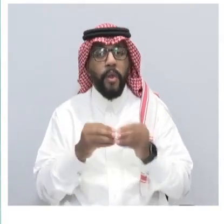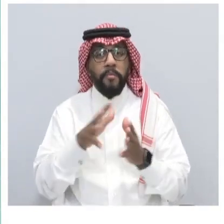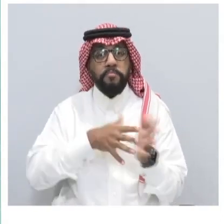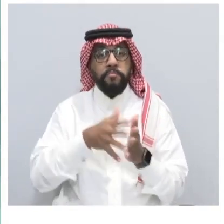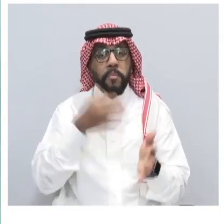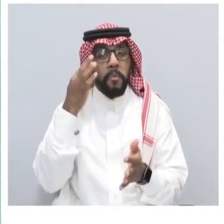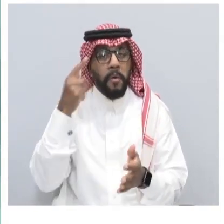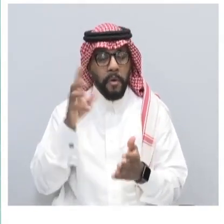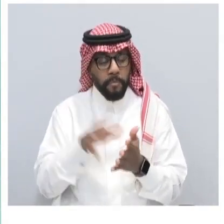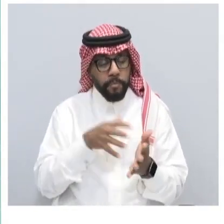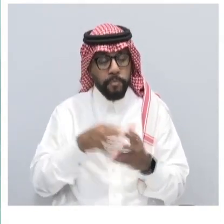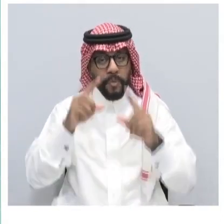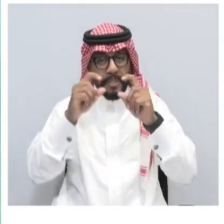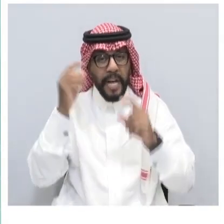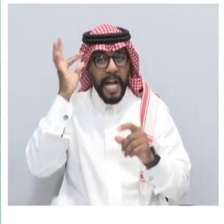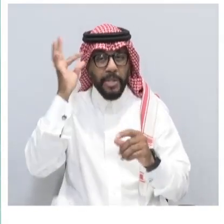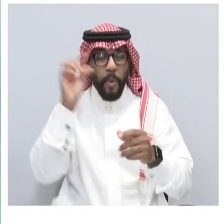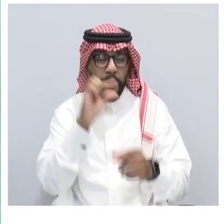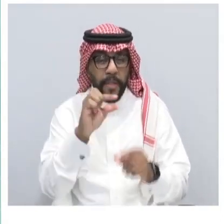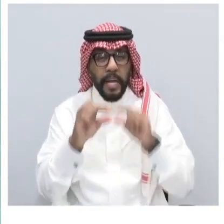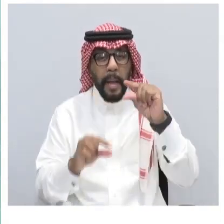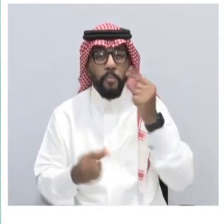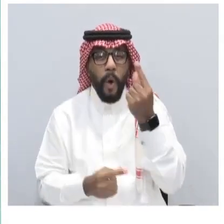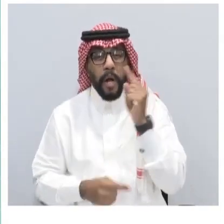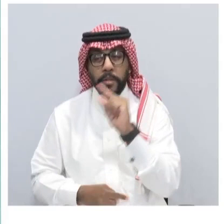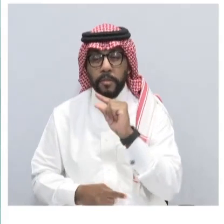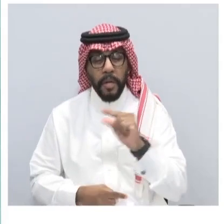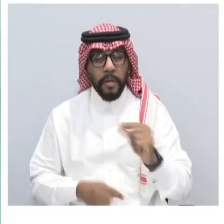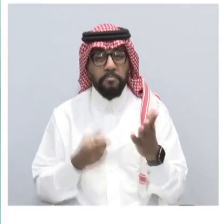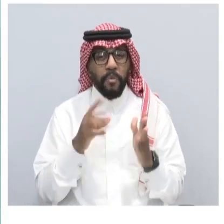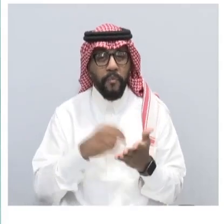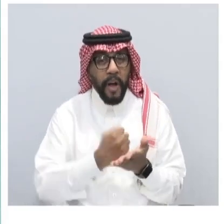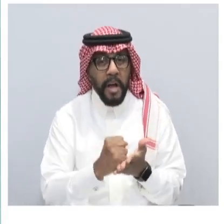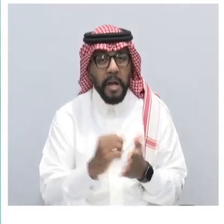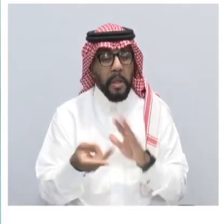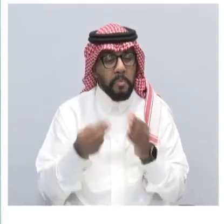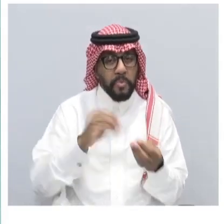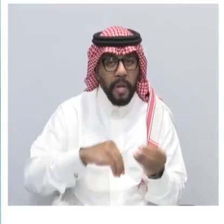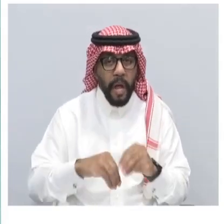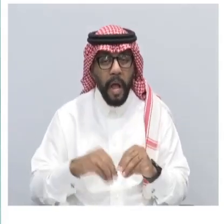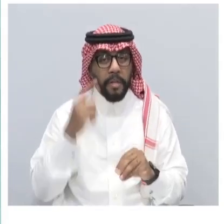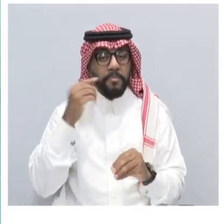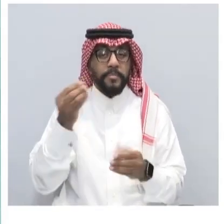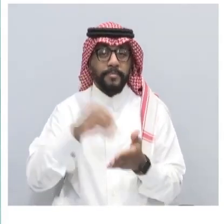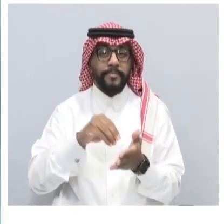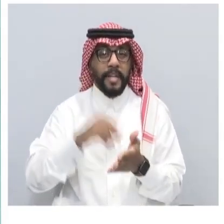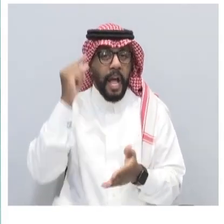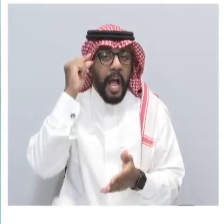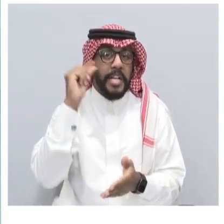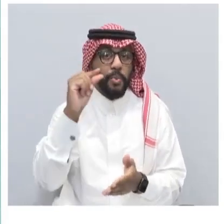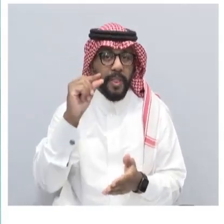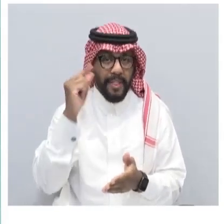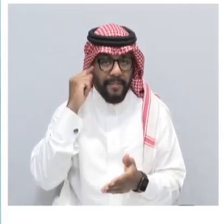يمكن تطبيق الحدود والتظليل على كلمه او عباره او فقره او نص محدد او صفحه كالم كامله